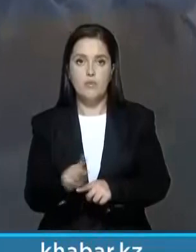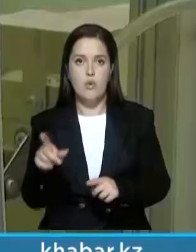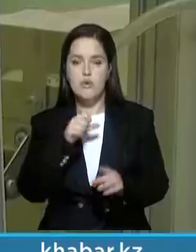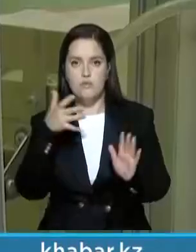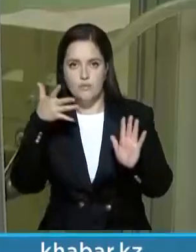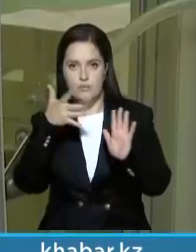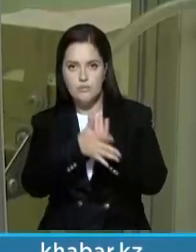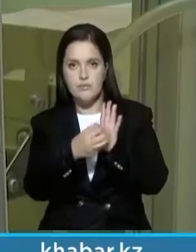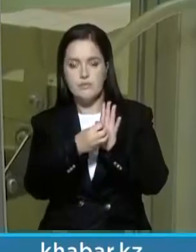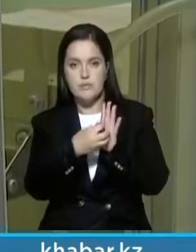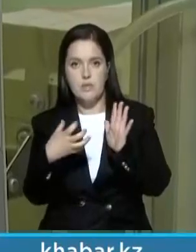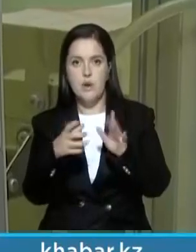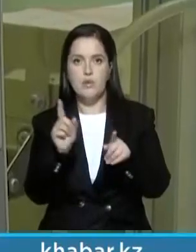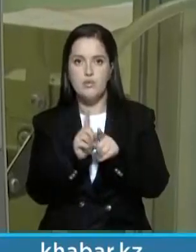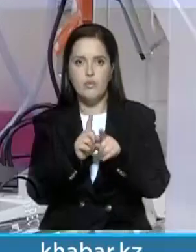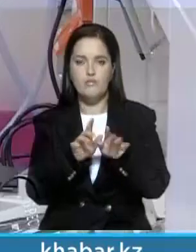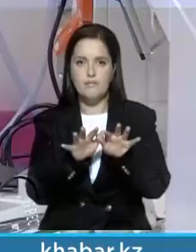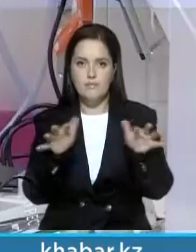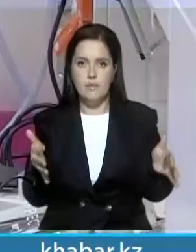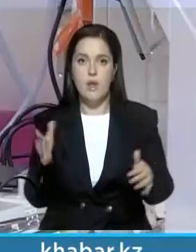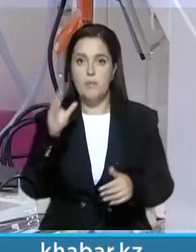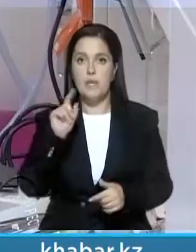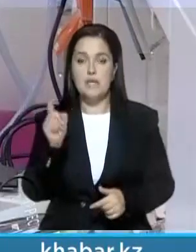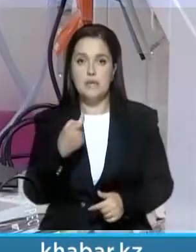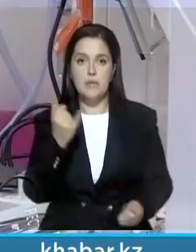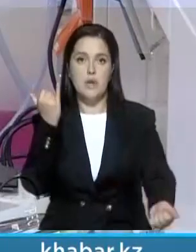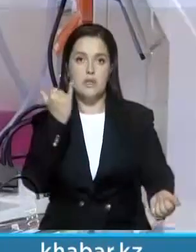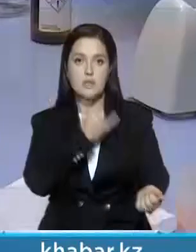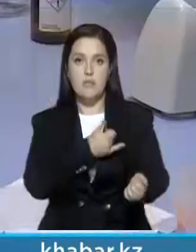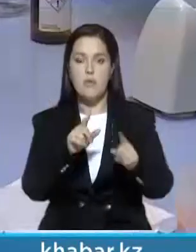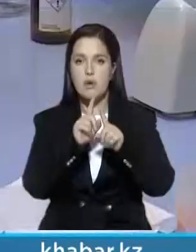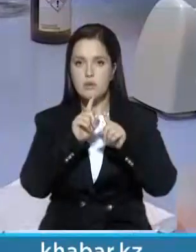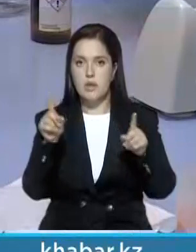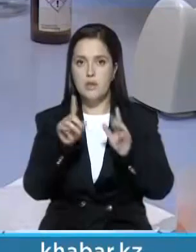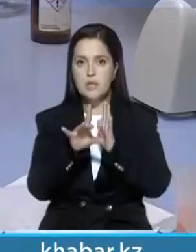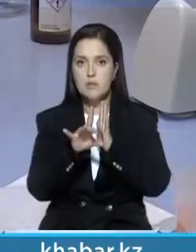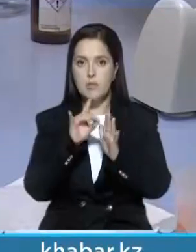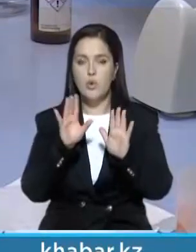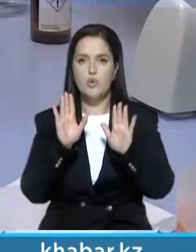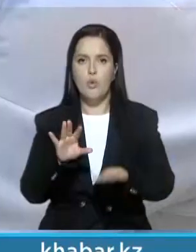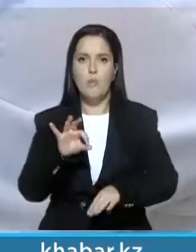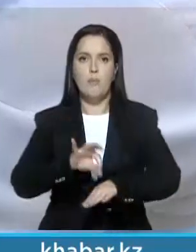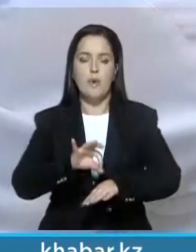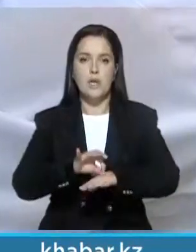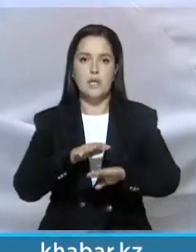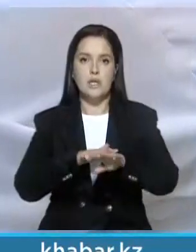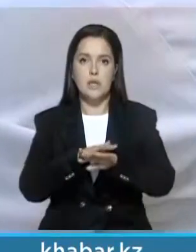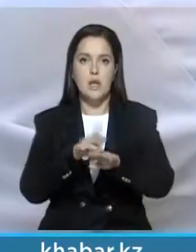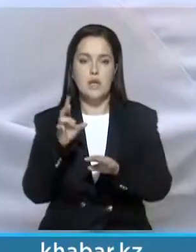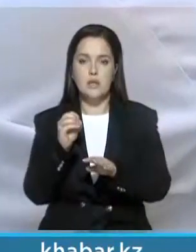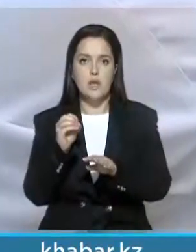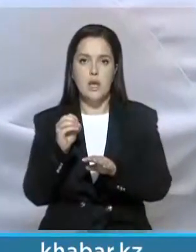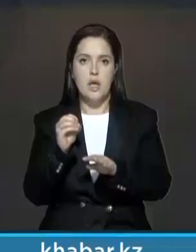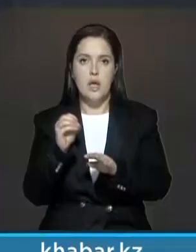саму опухоль, также на отдаленные метастазы. От химиотерапии метод отличается избирательностью, действует только лишь на больные клетки, не